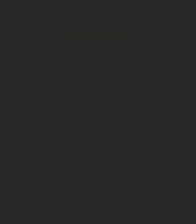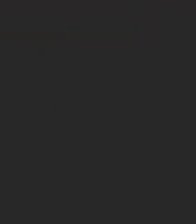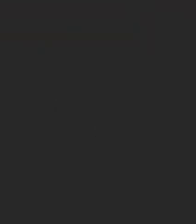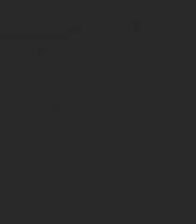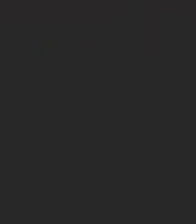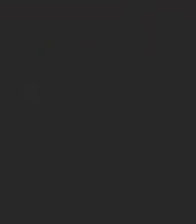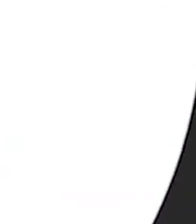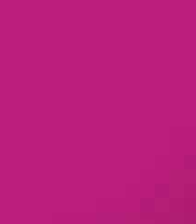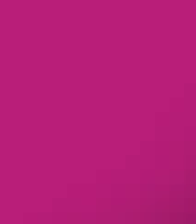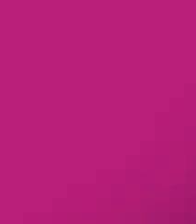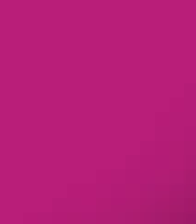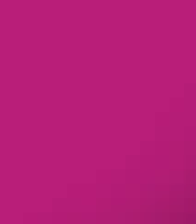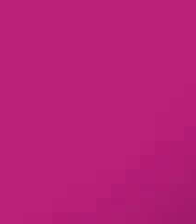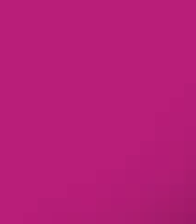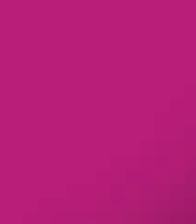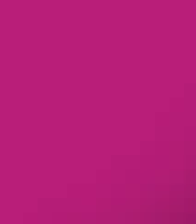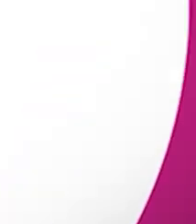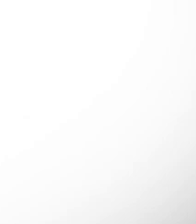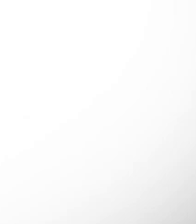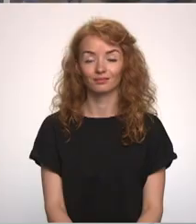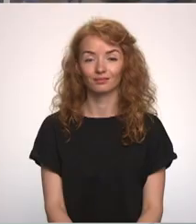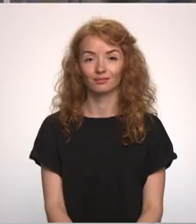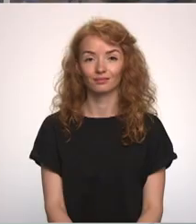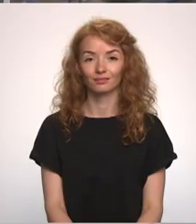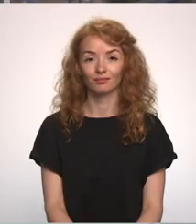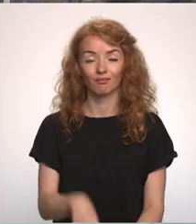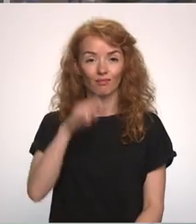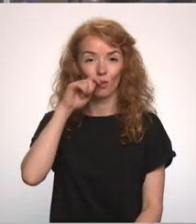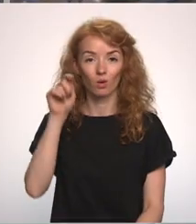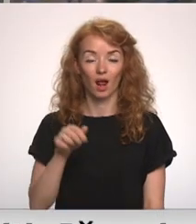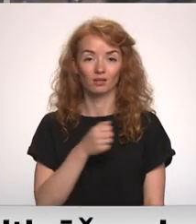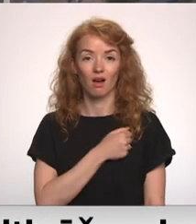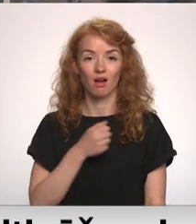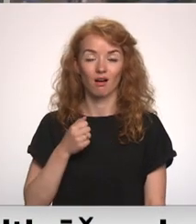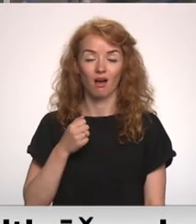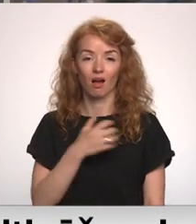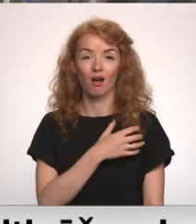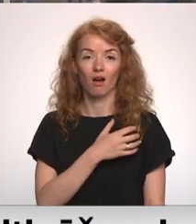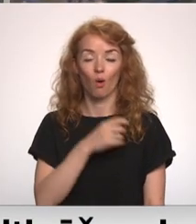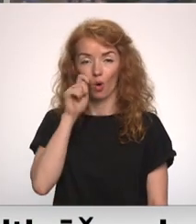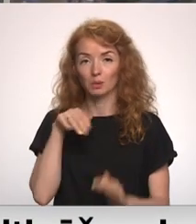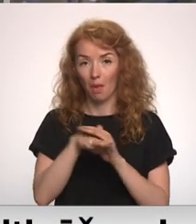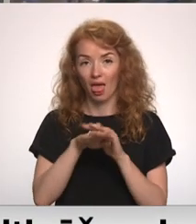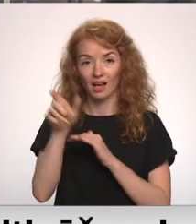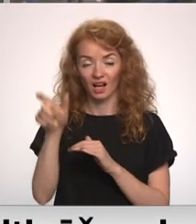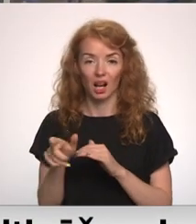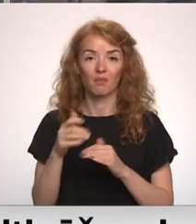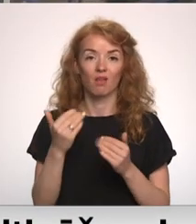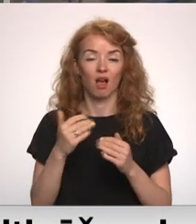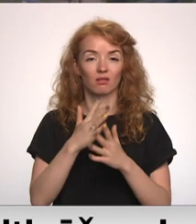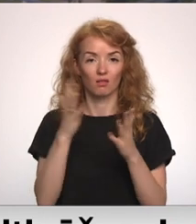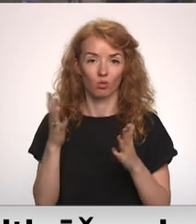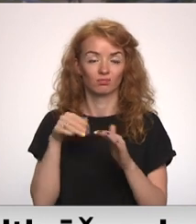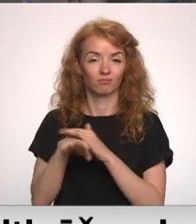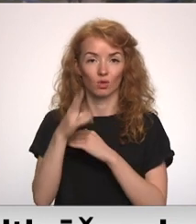Re! Viss ēters ir te! Ukrainas kara bēgļiem daudz vietu jāpamet, pagaidu izmitināšanas vietas.